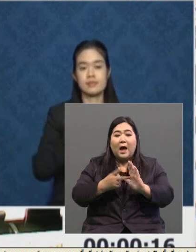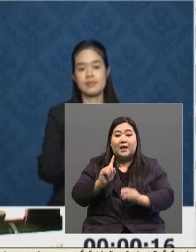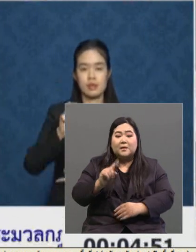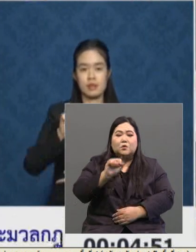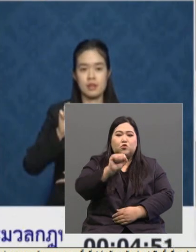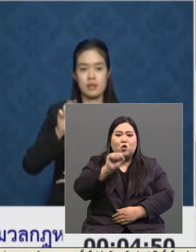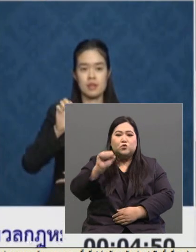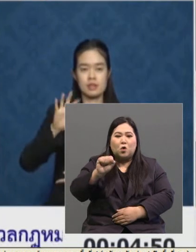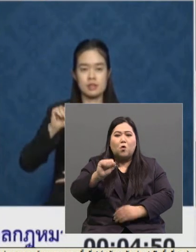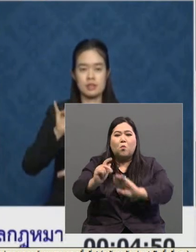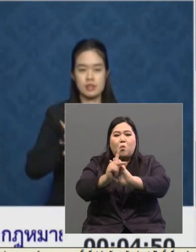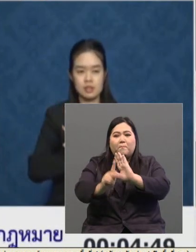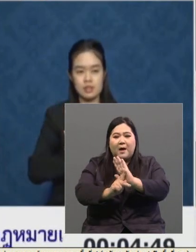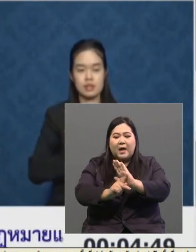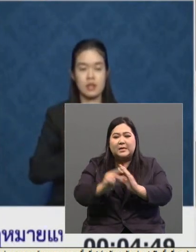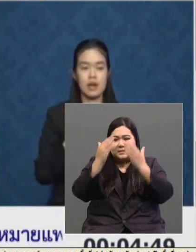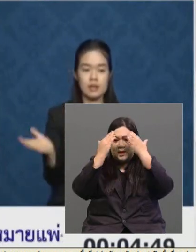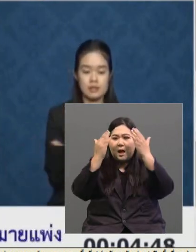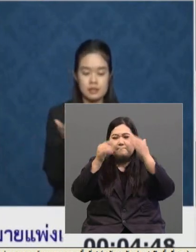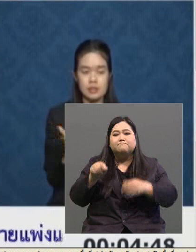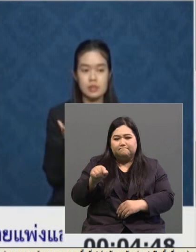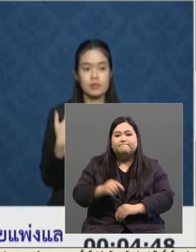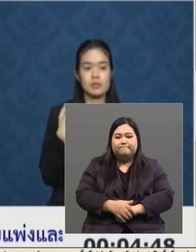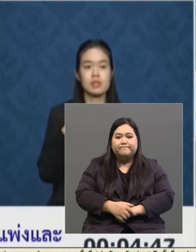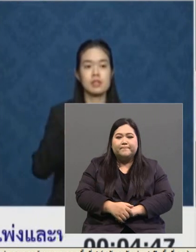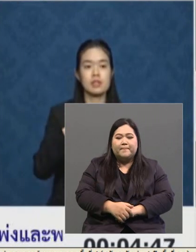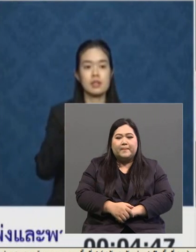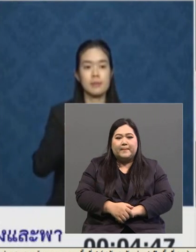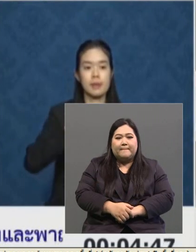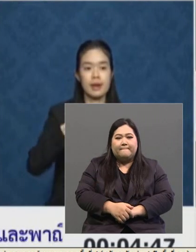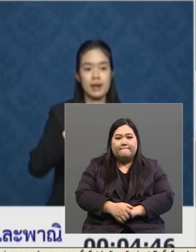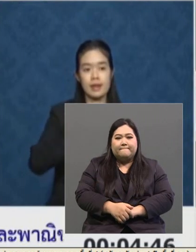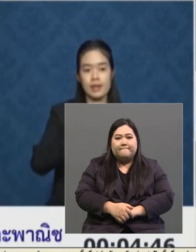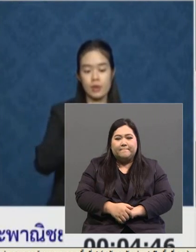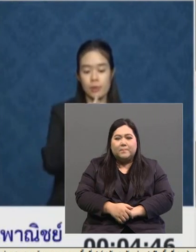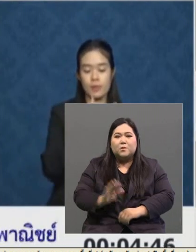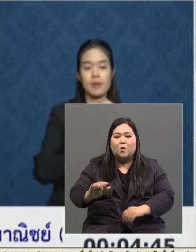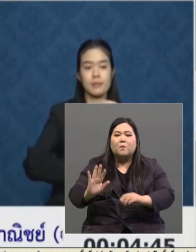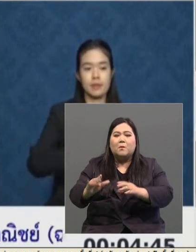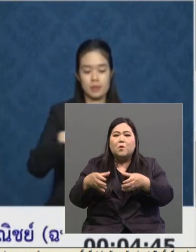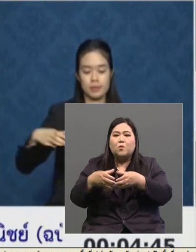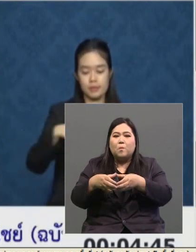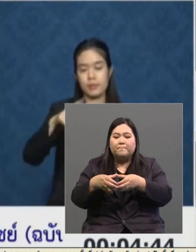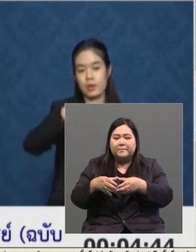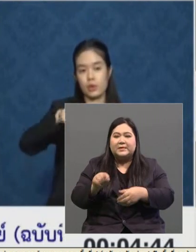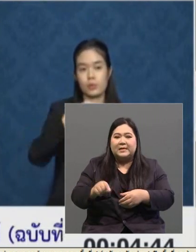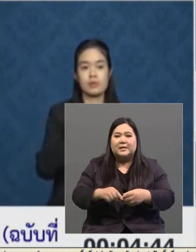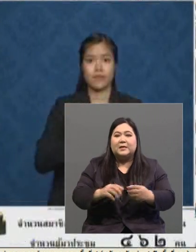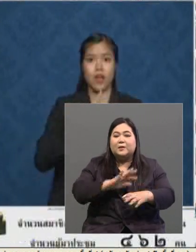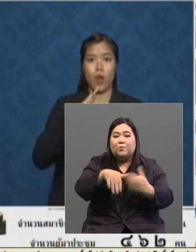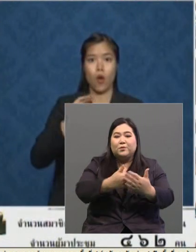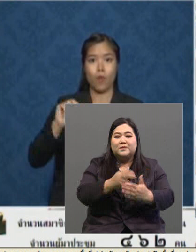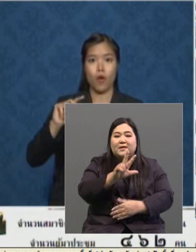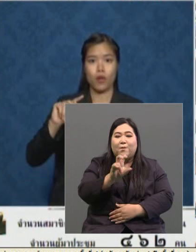ข้อกำหนดของกฎหมายอิสลามอยู่นะครับอ่ะก็สุดท้ายแล้วเนี่ยคะแนนเสียงก็ถือว่าท่วมทนนะรับหลักการ